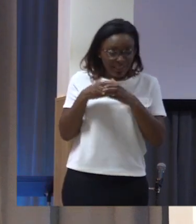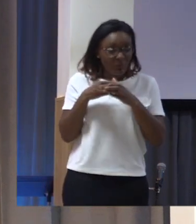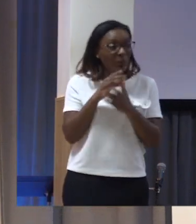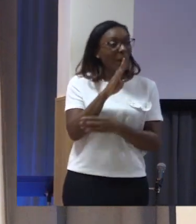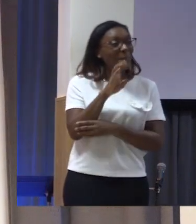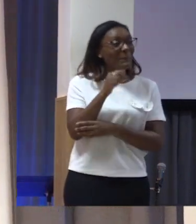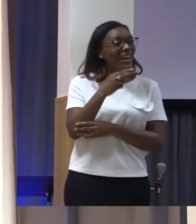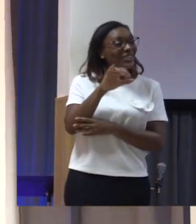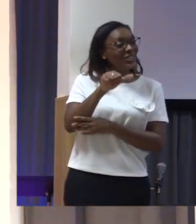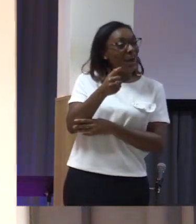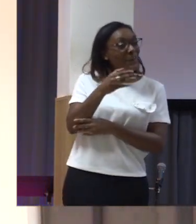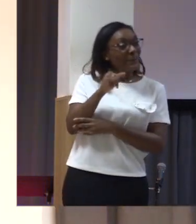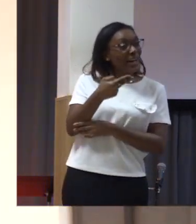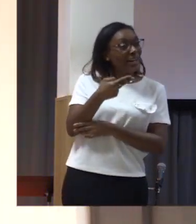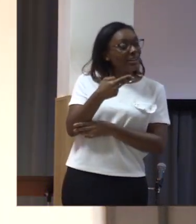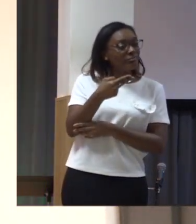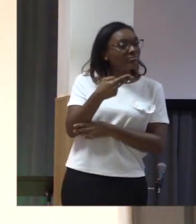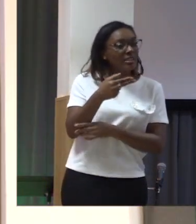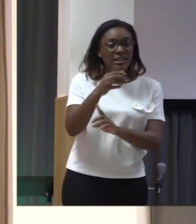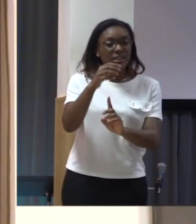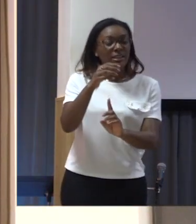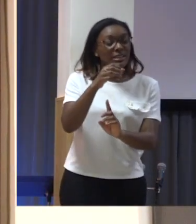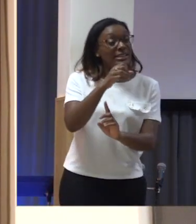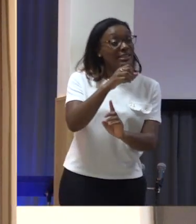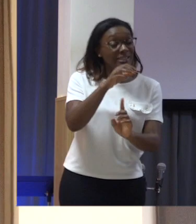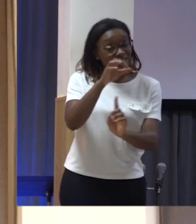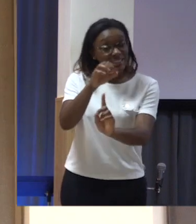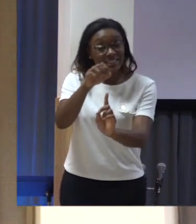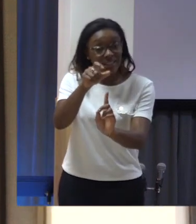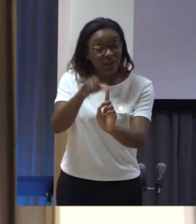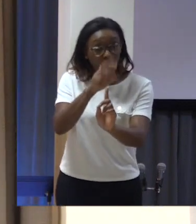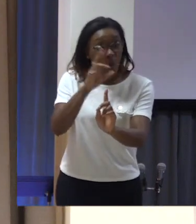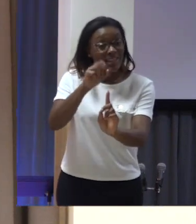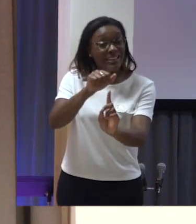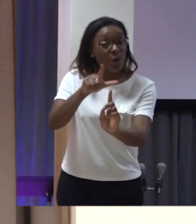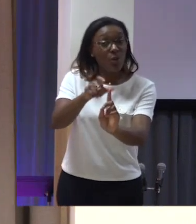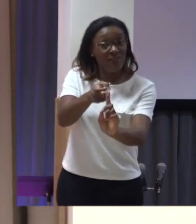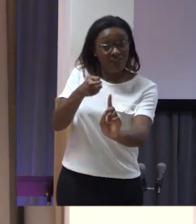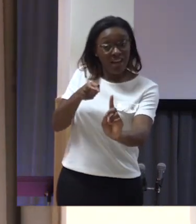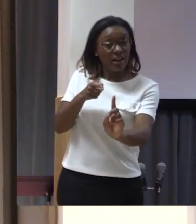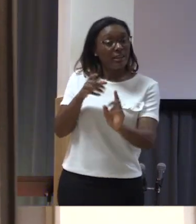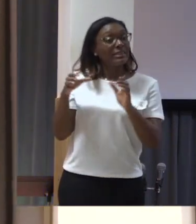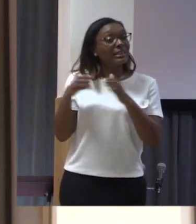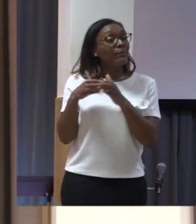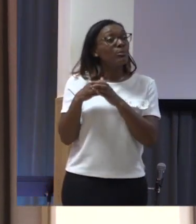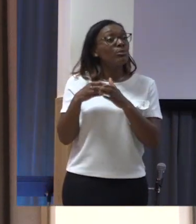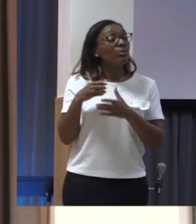Saül n'est pas issu de la tribu de Judas. Saül est issu de la tribu de Benjamin. Il n'est pas censé